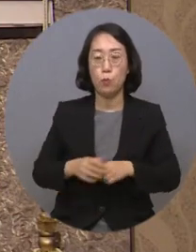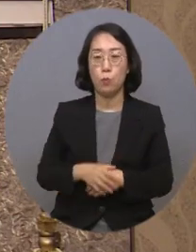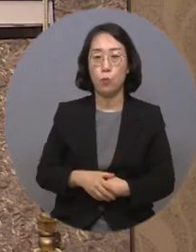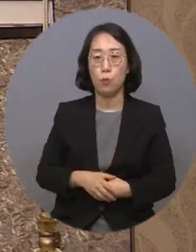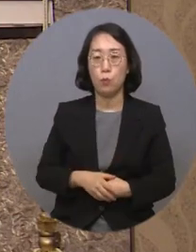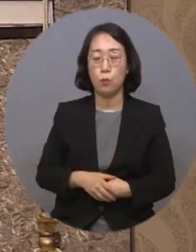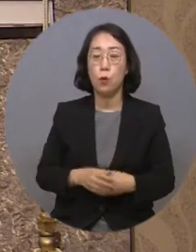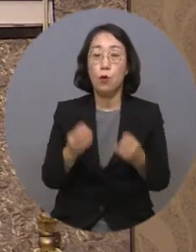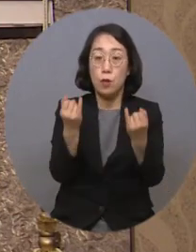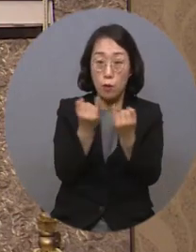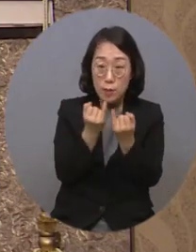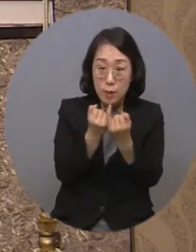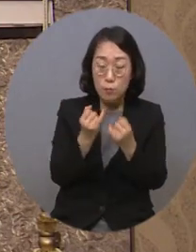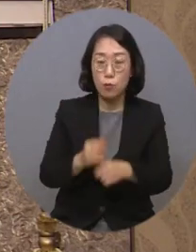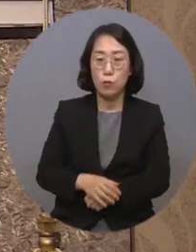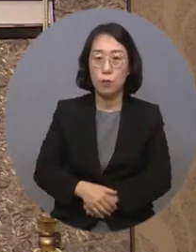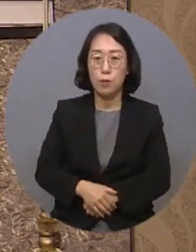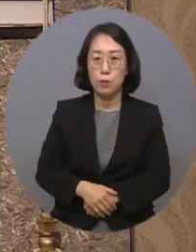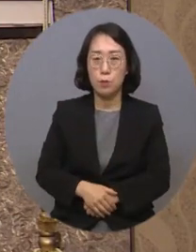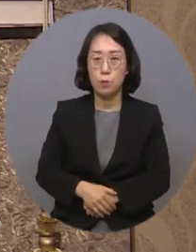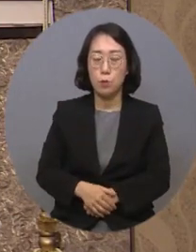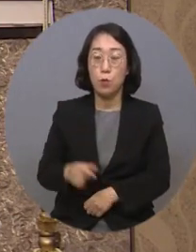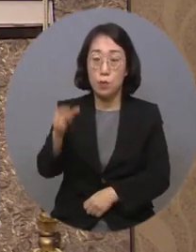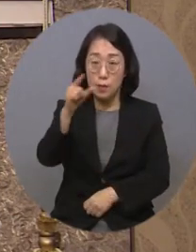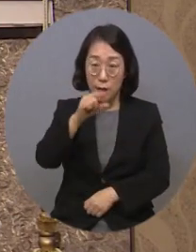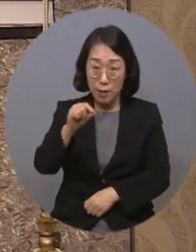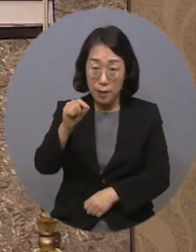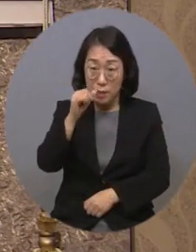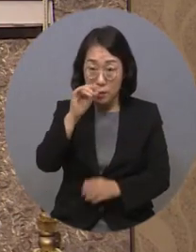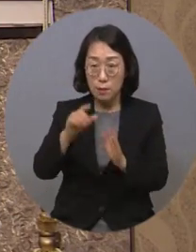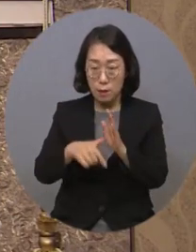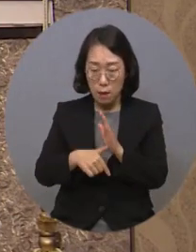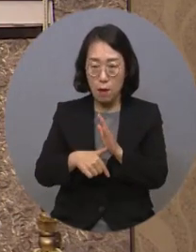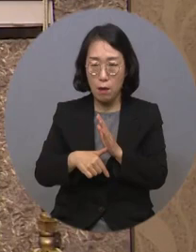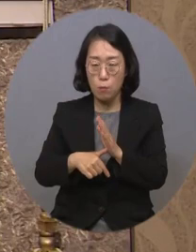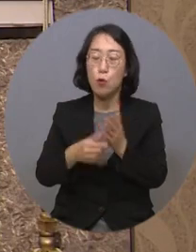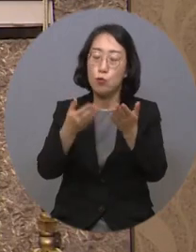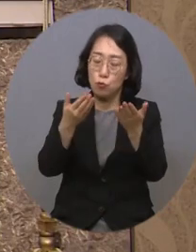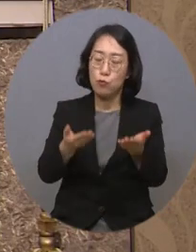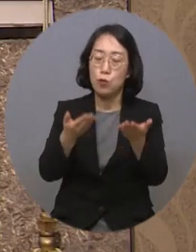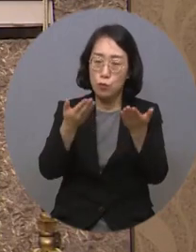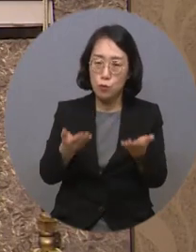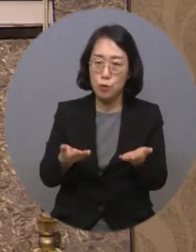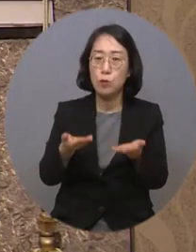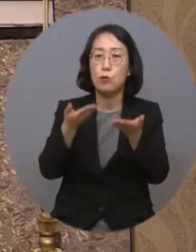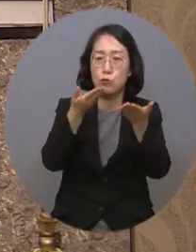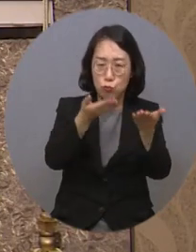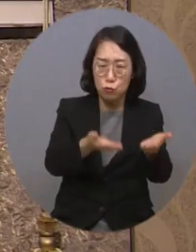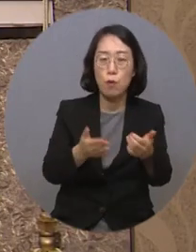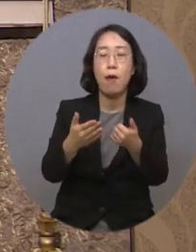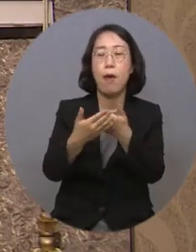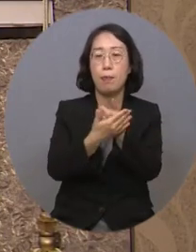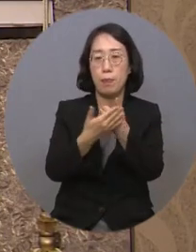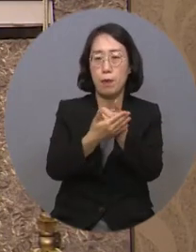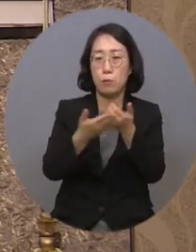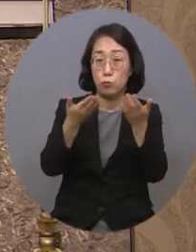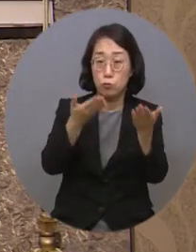뭐 여성분들 같은 경우는 그 생리 휴가나 이런 것들을 좀 보장을 해준다든지 네. 이런 여러 가지 이제